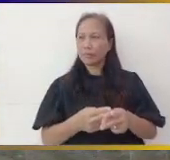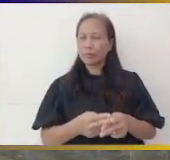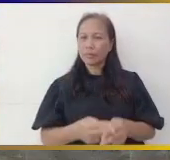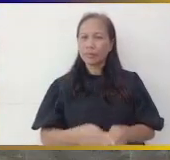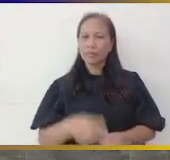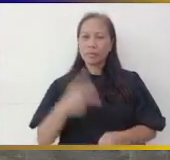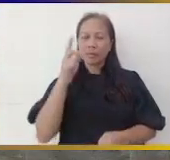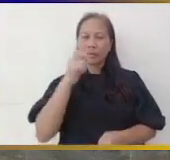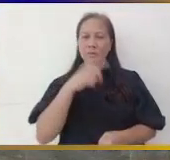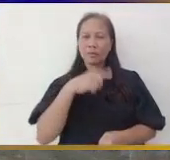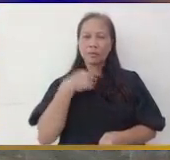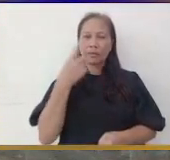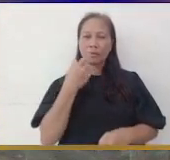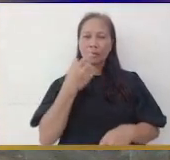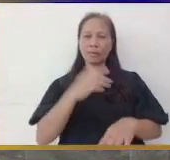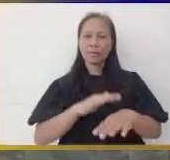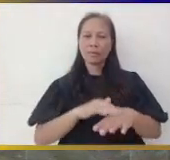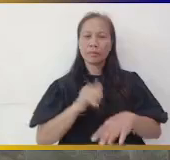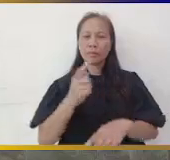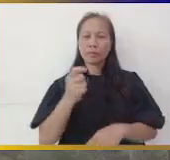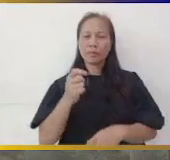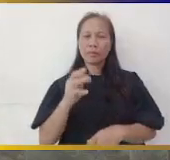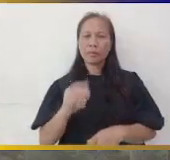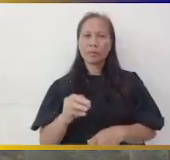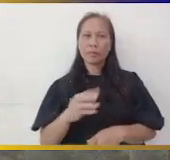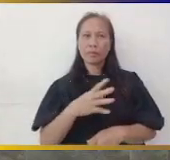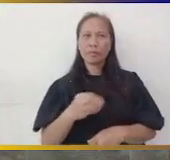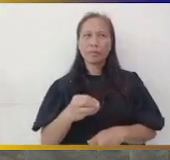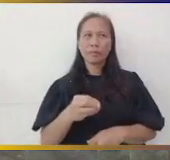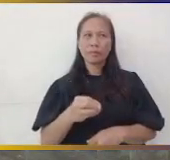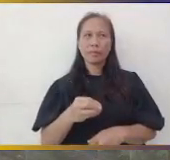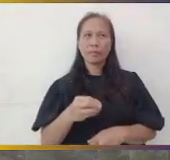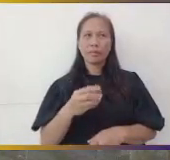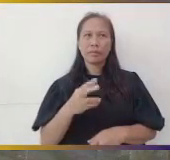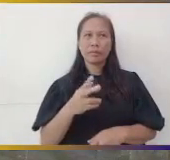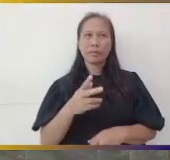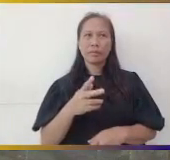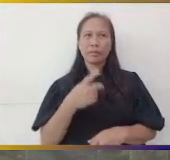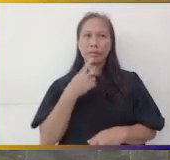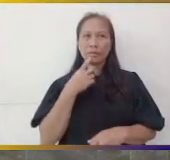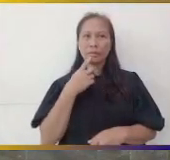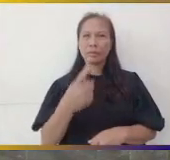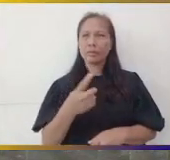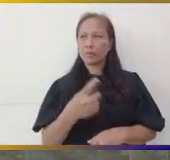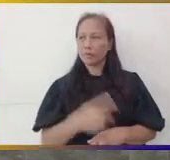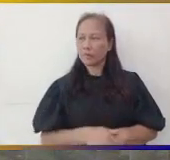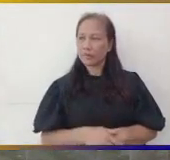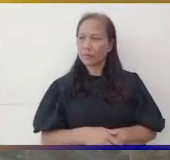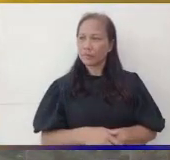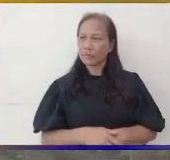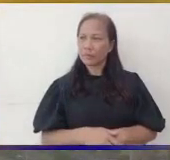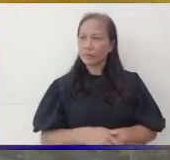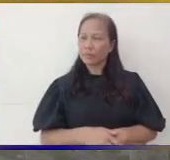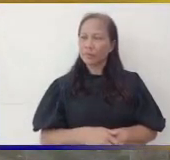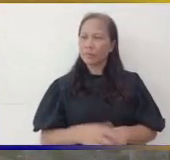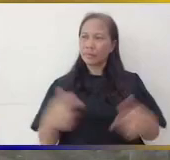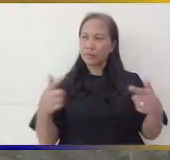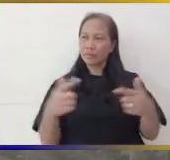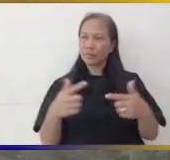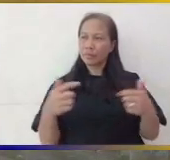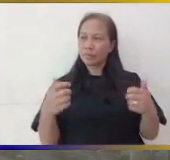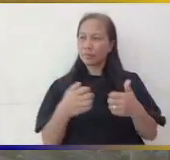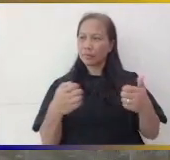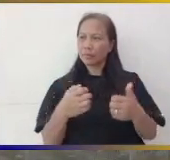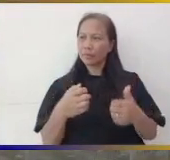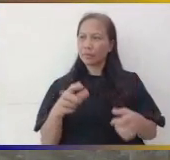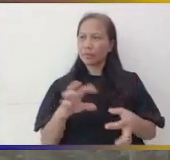nagtatawag po palagi sa kanila at nagpapangalan sa kanila ay yung mga kaaway ng pananampalataya ng Diyos and Kinikilala sila